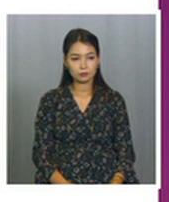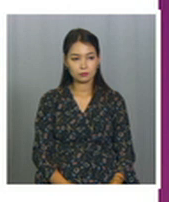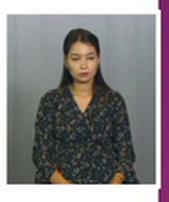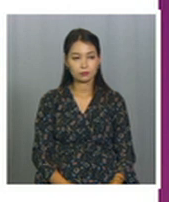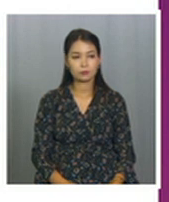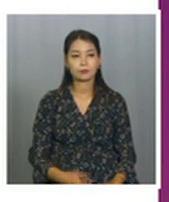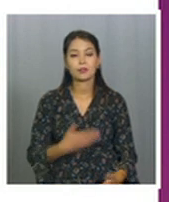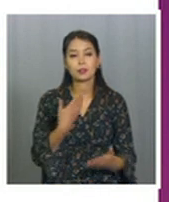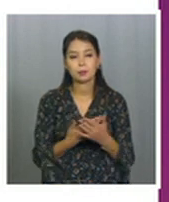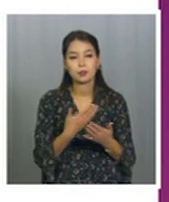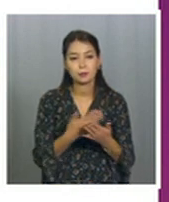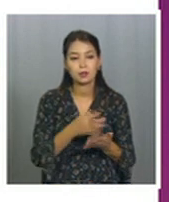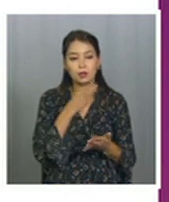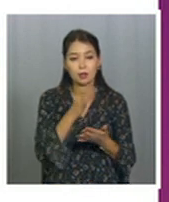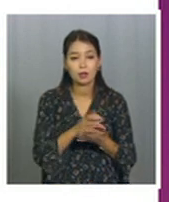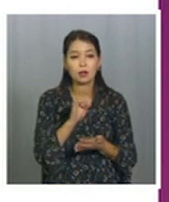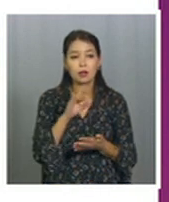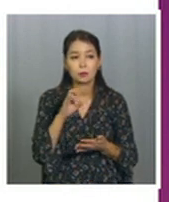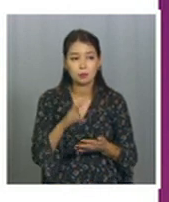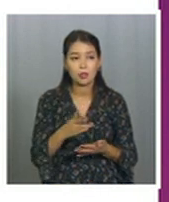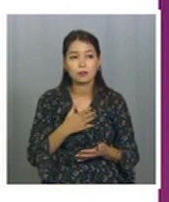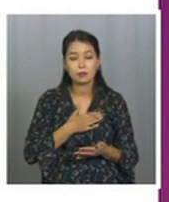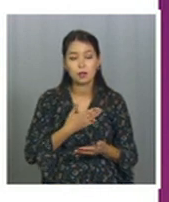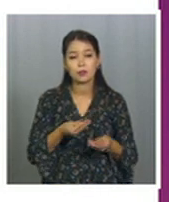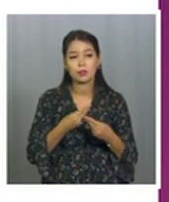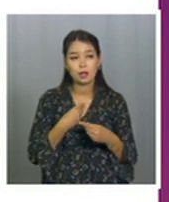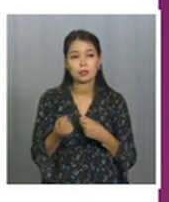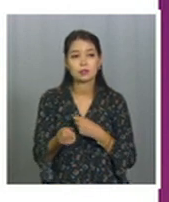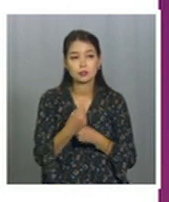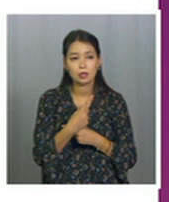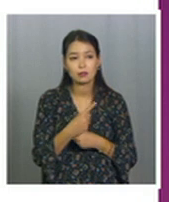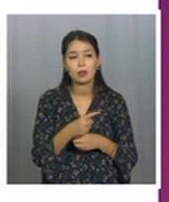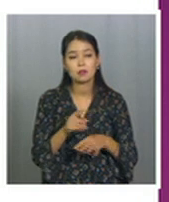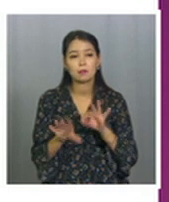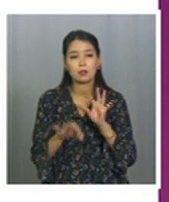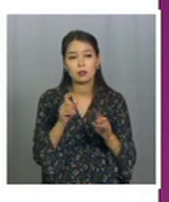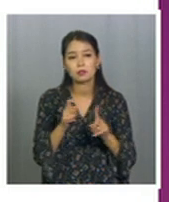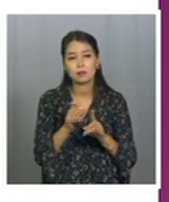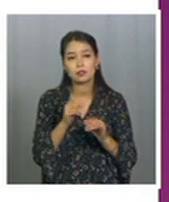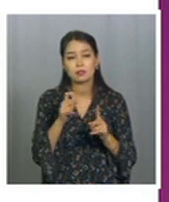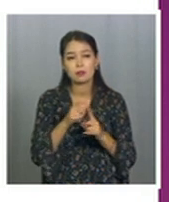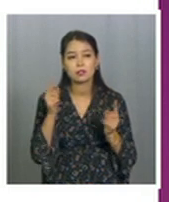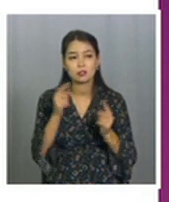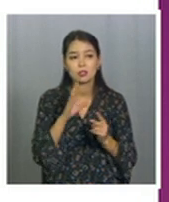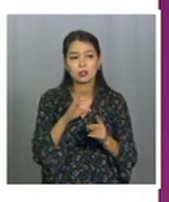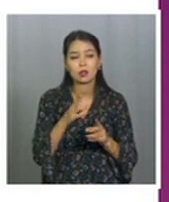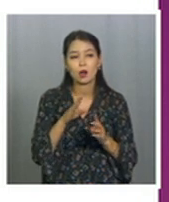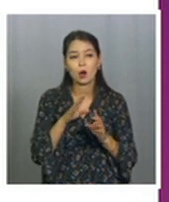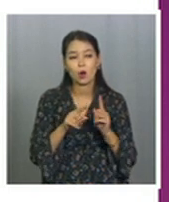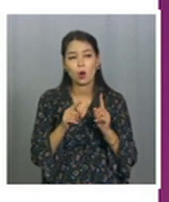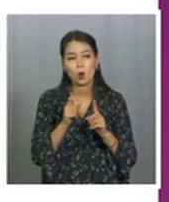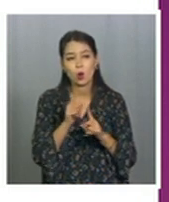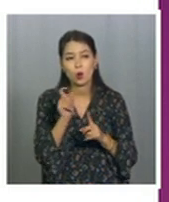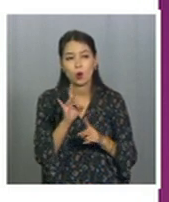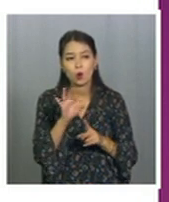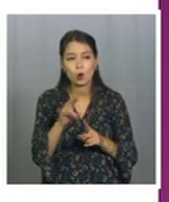Примерные ответы. Арман, нам дали задание подобрать слова и словосочетания с корнем род и подобрать пословицы с